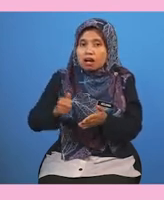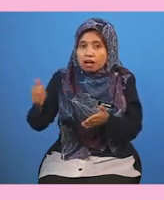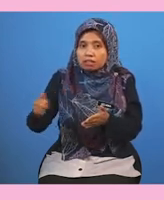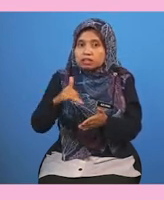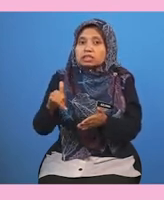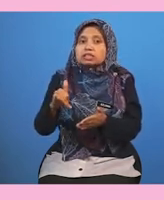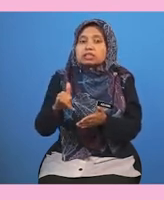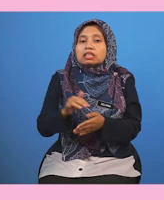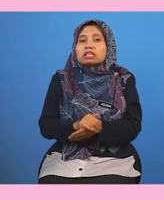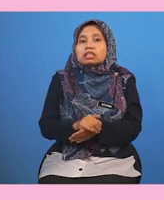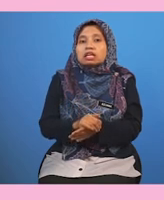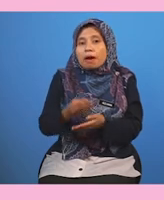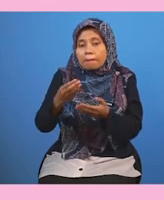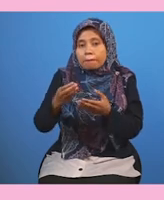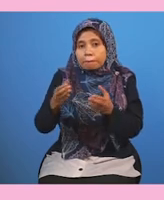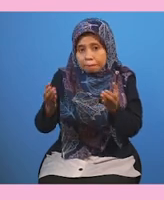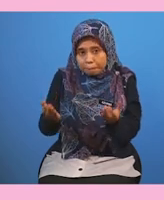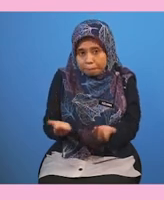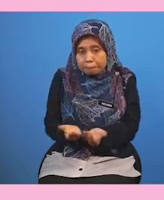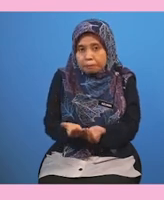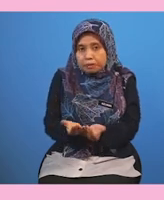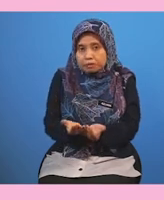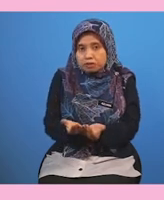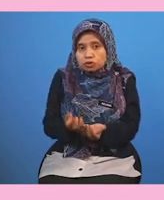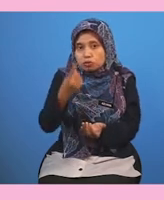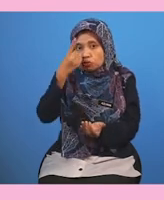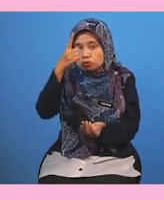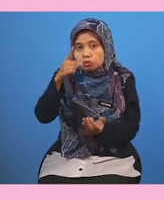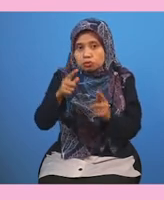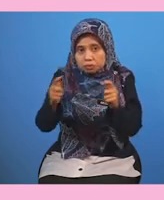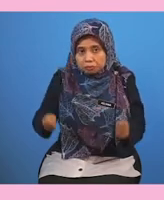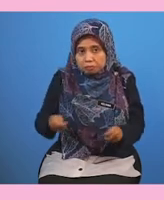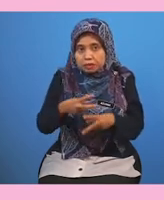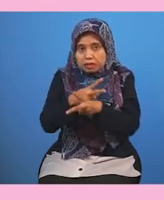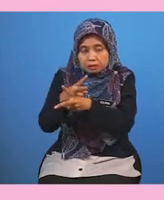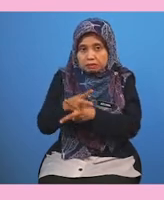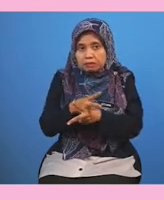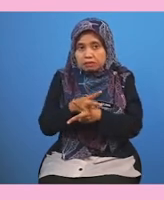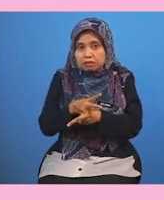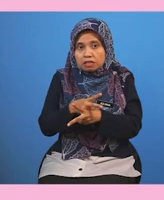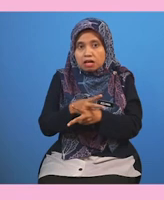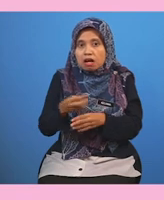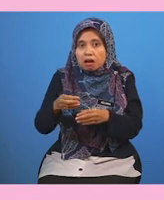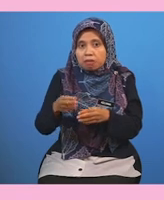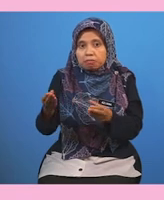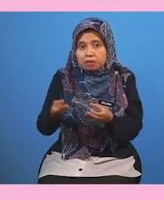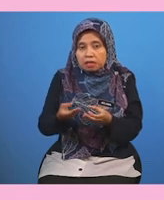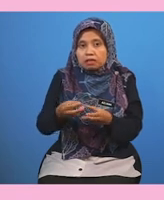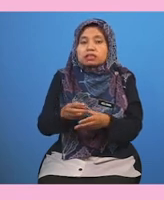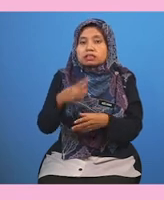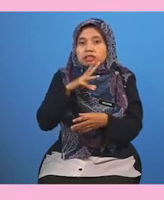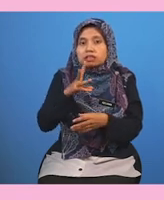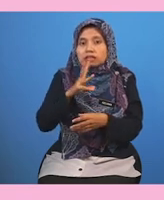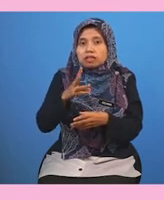diperlukan adalah bekas kurungan atau bekas isolasi, bekas air,